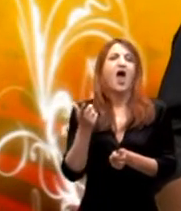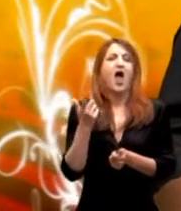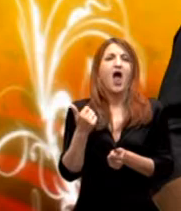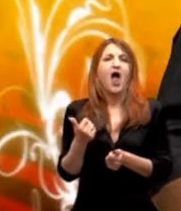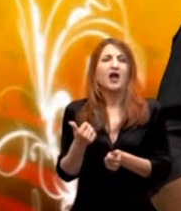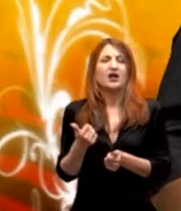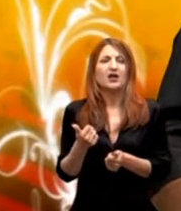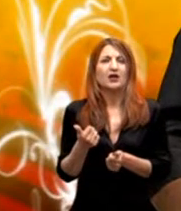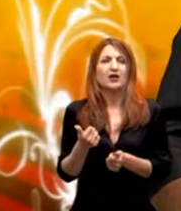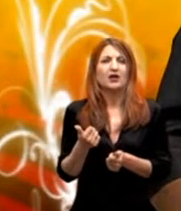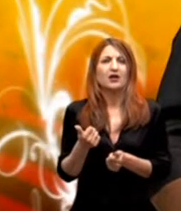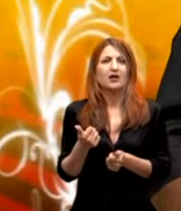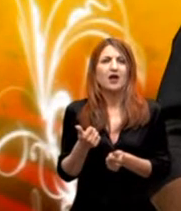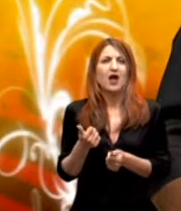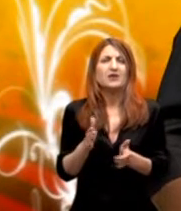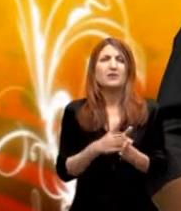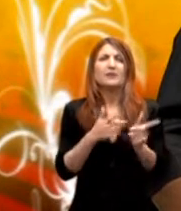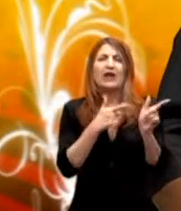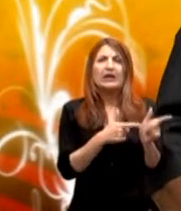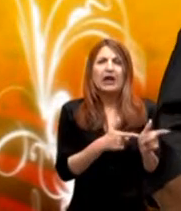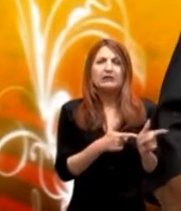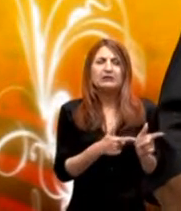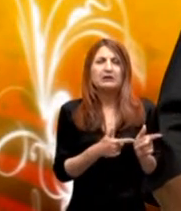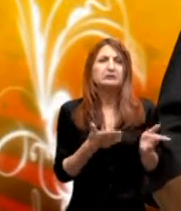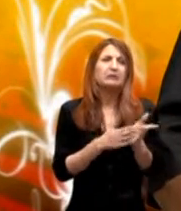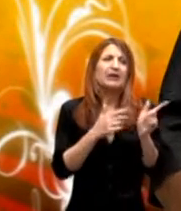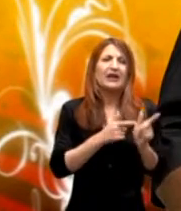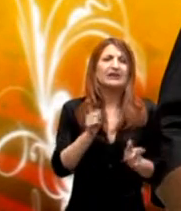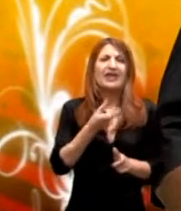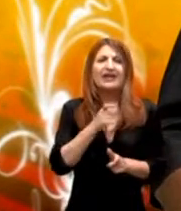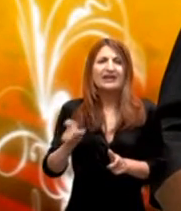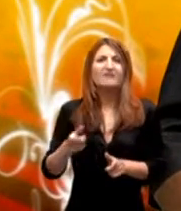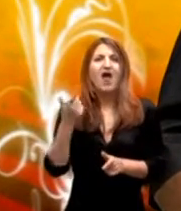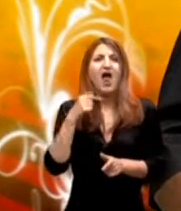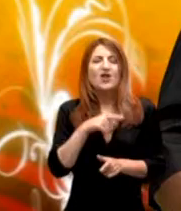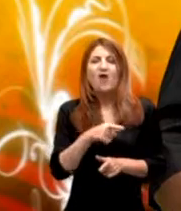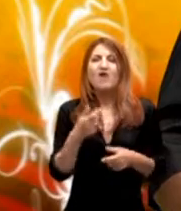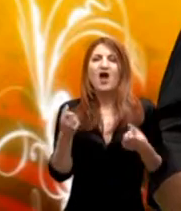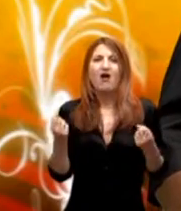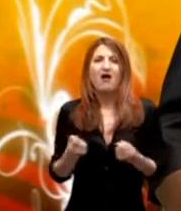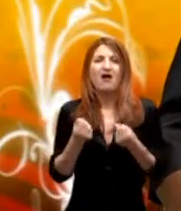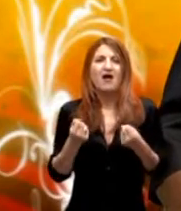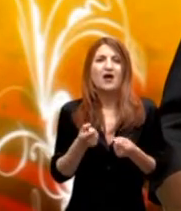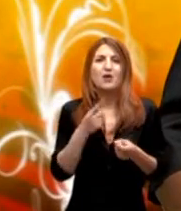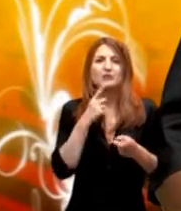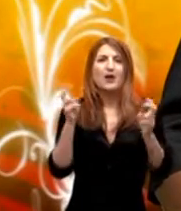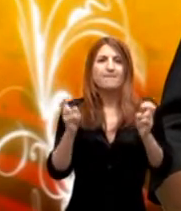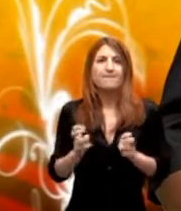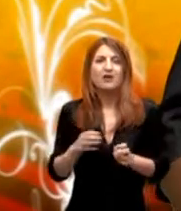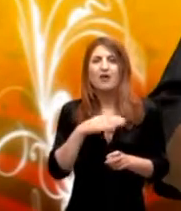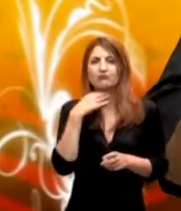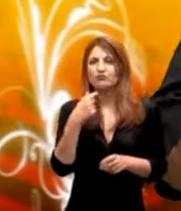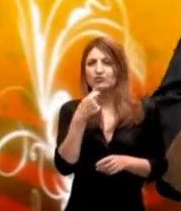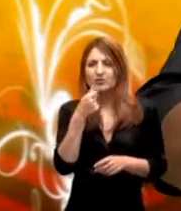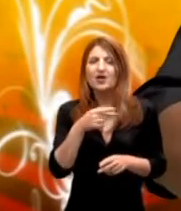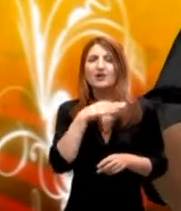ništa, za debljinu. Moj nije rat kriv. Ali u to vrijeme se bila aktivnost, ovako malo vojske, ono, alkohola puno jela